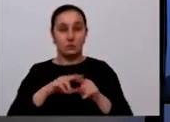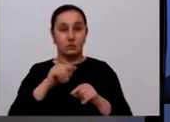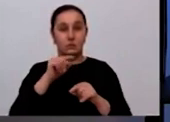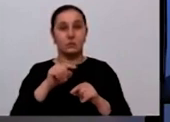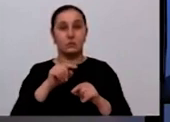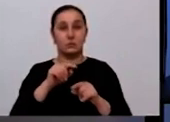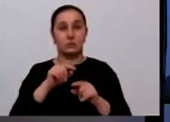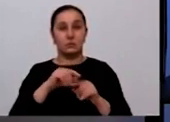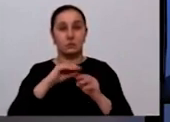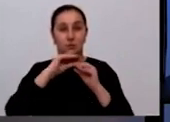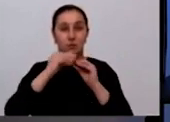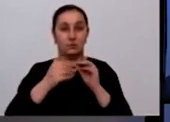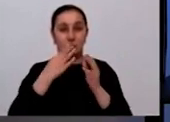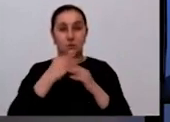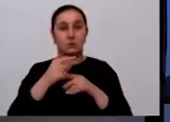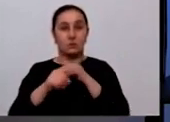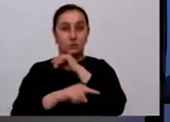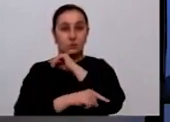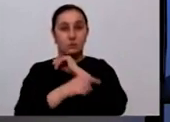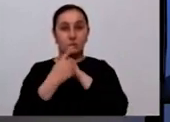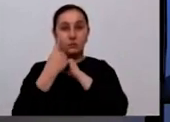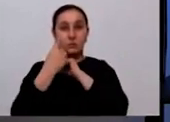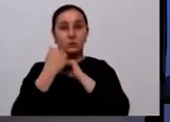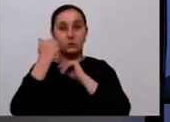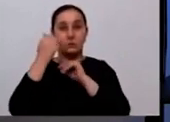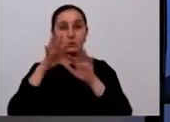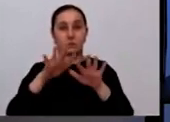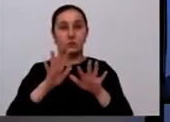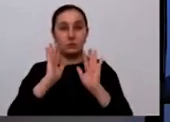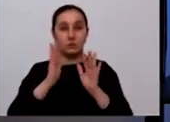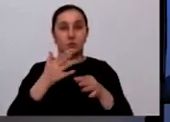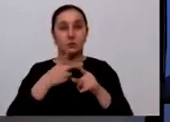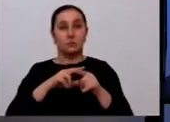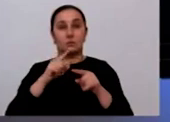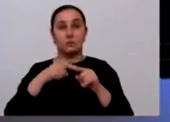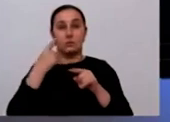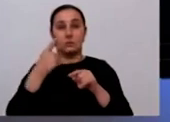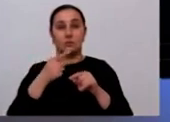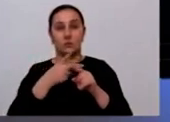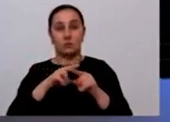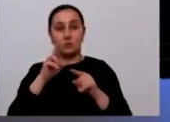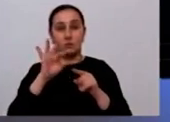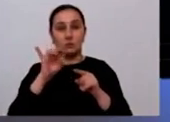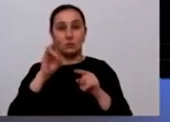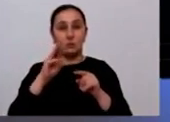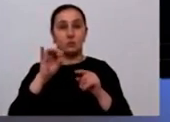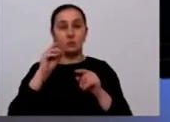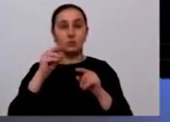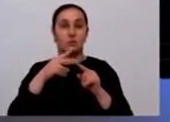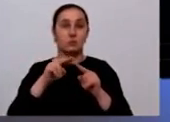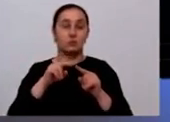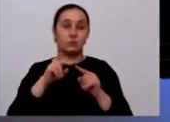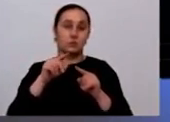uchun, demak, qatlamlarni eng oxiridan bitta oldingizga joylab oldik. Keyingilarni, demak, Ctrl J orqali